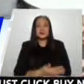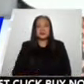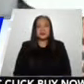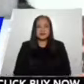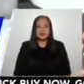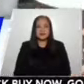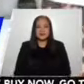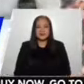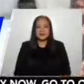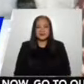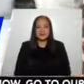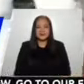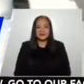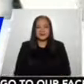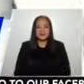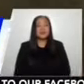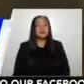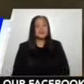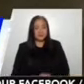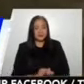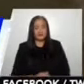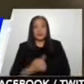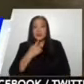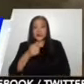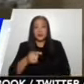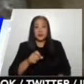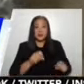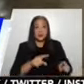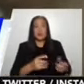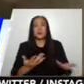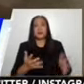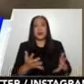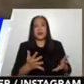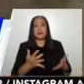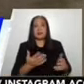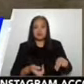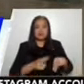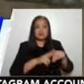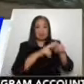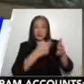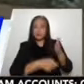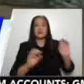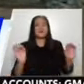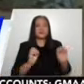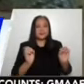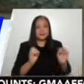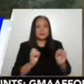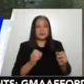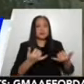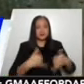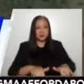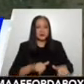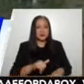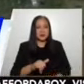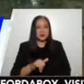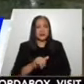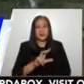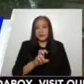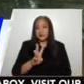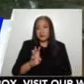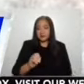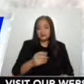Alright. Susan, sabi ng mga broker dito, wala naman daw paggalaw ng presyo ng tuna. Nasa 340 pesos pa rin ang kilo